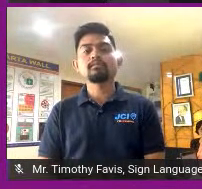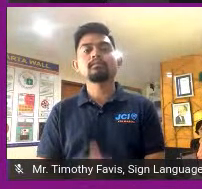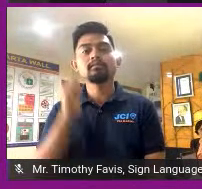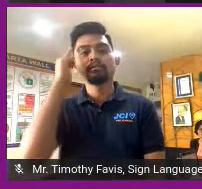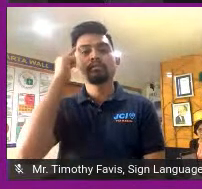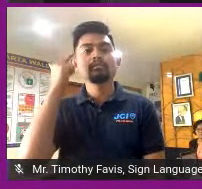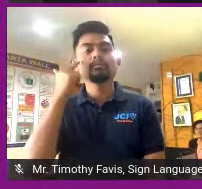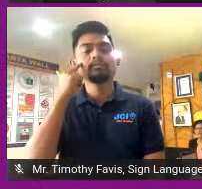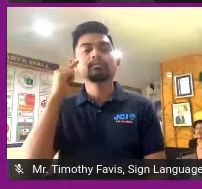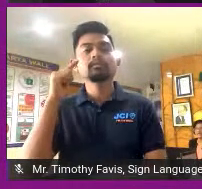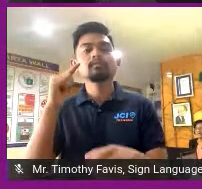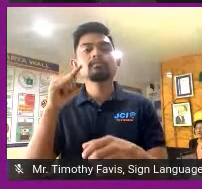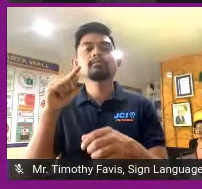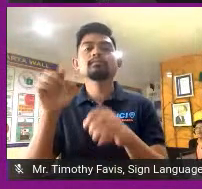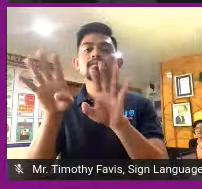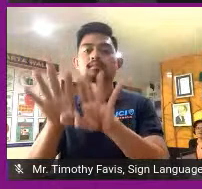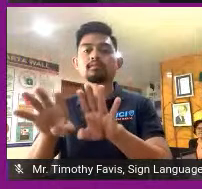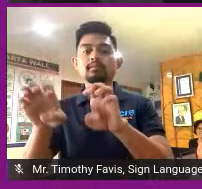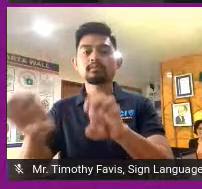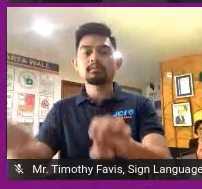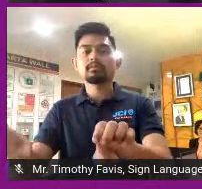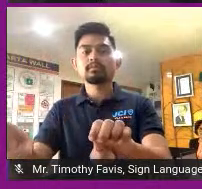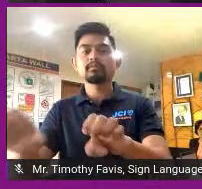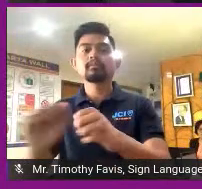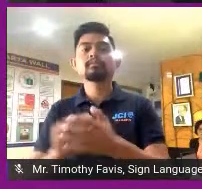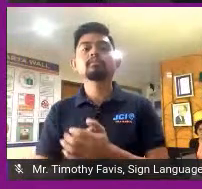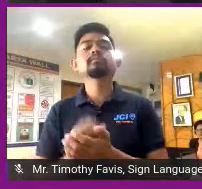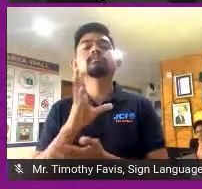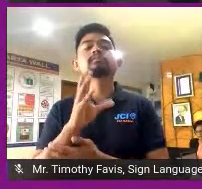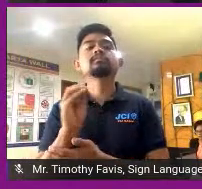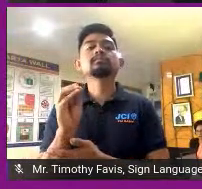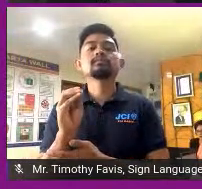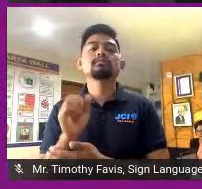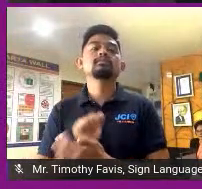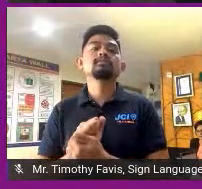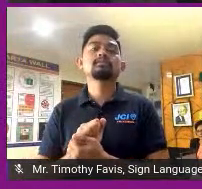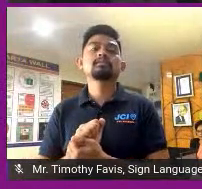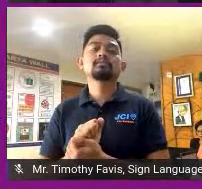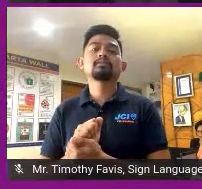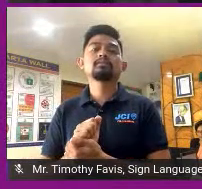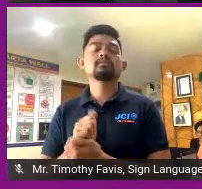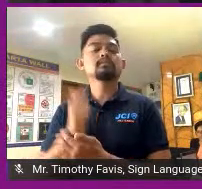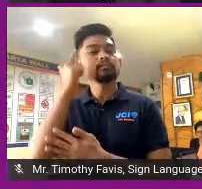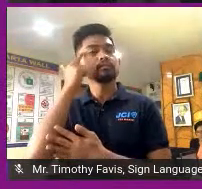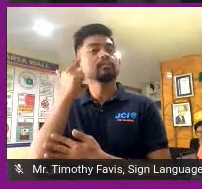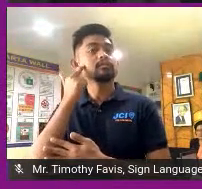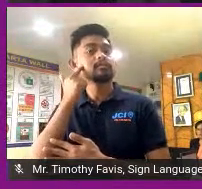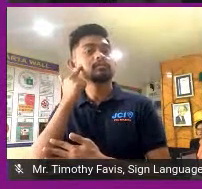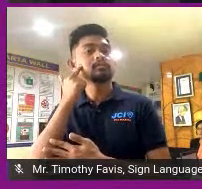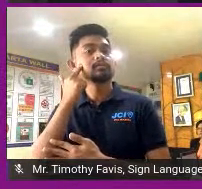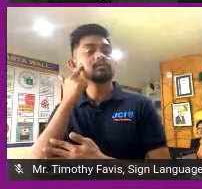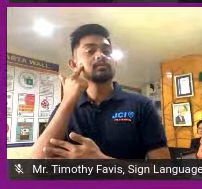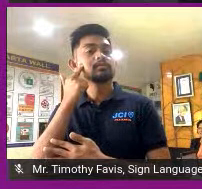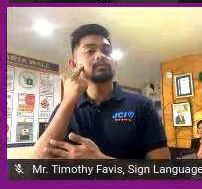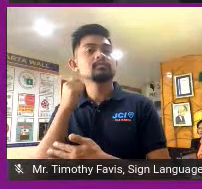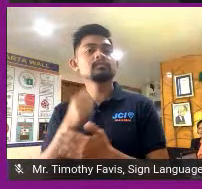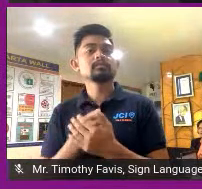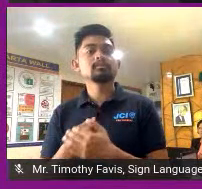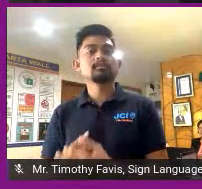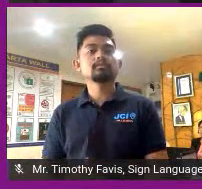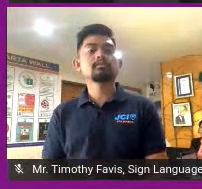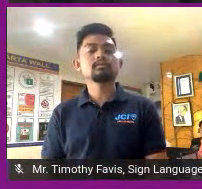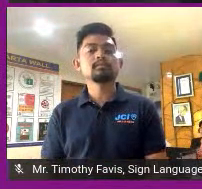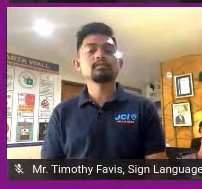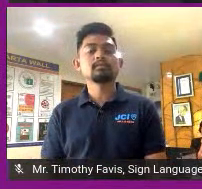gender equality and ito po ay gender equality and itong manifestation